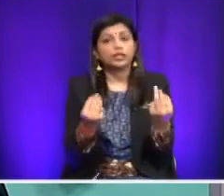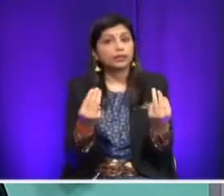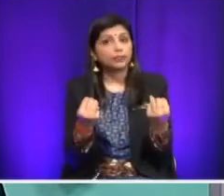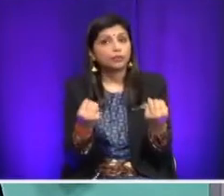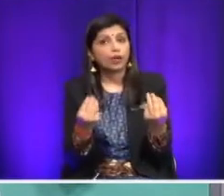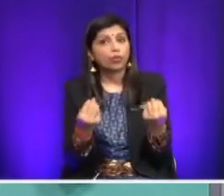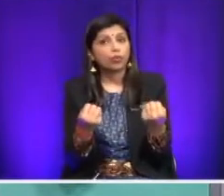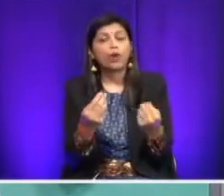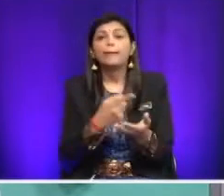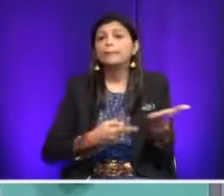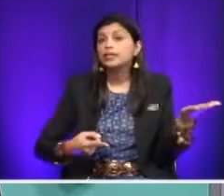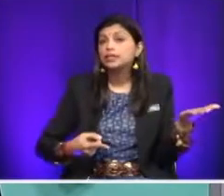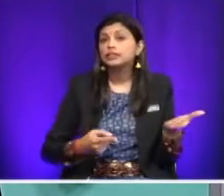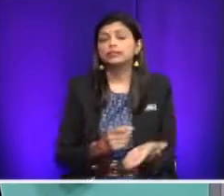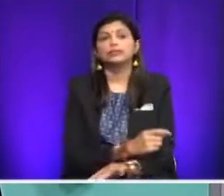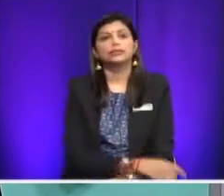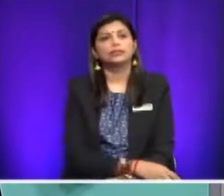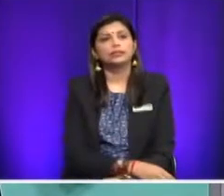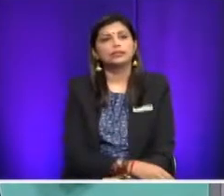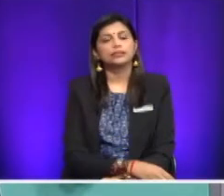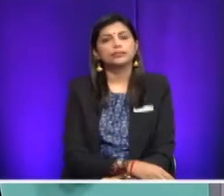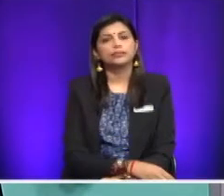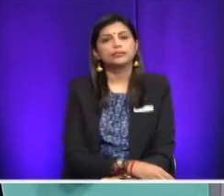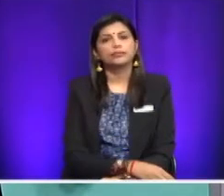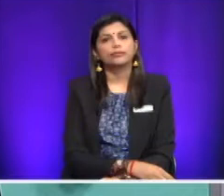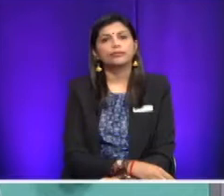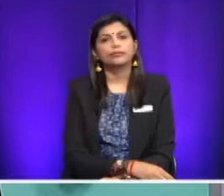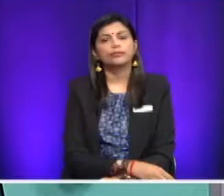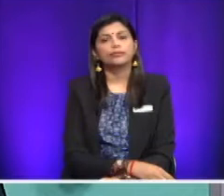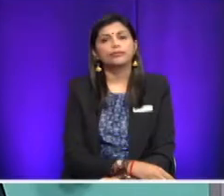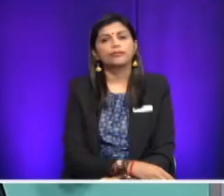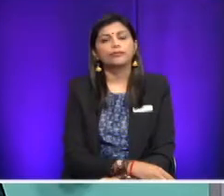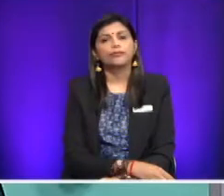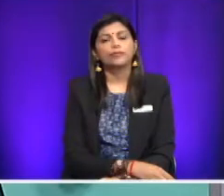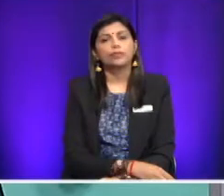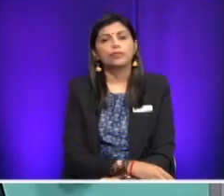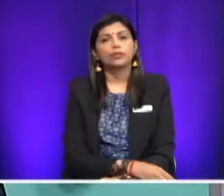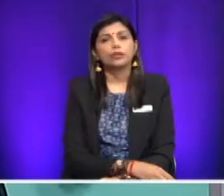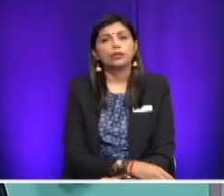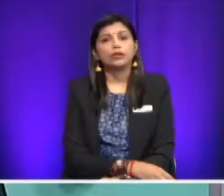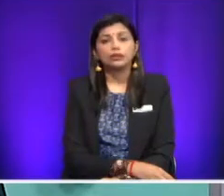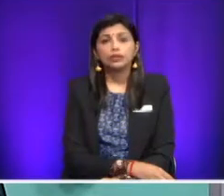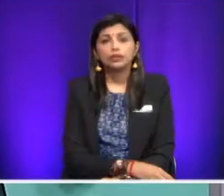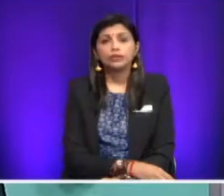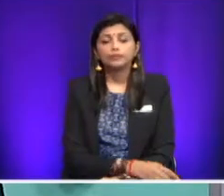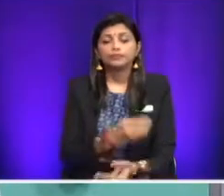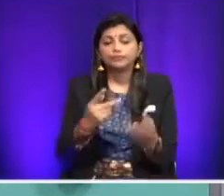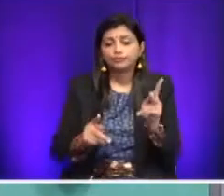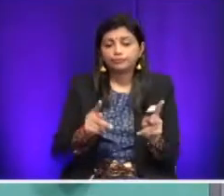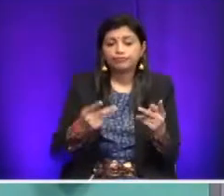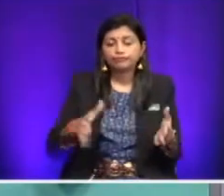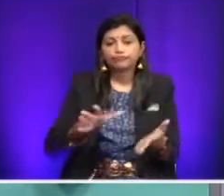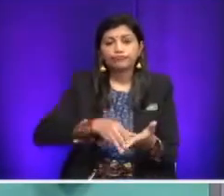mendapat obat ramai dan juga sentiasa menjadi apa nih rebutan majikan majikan untuk menjadikan